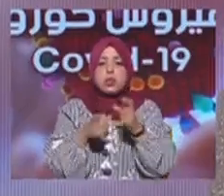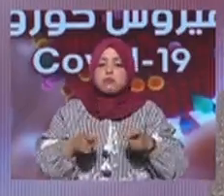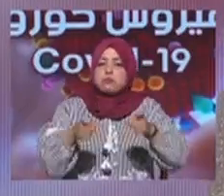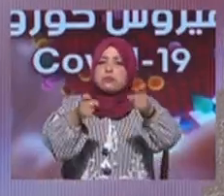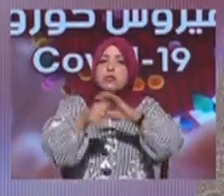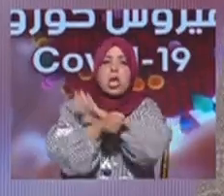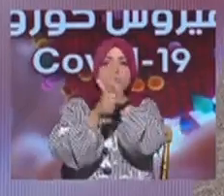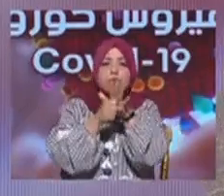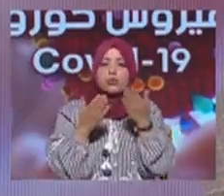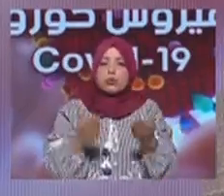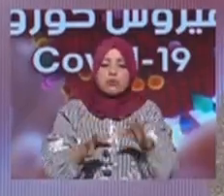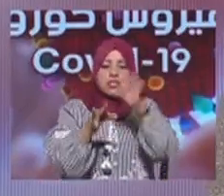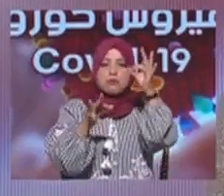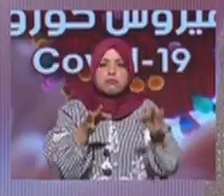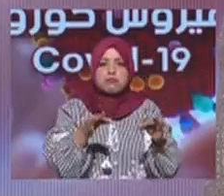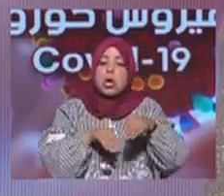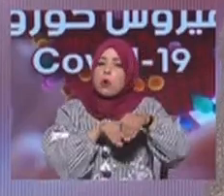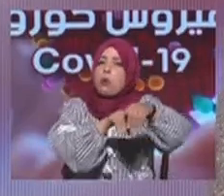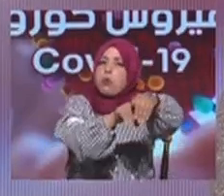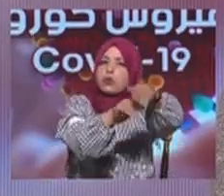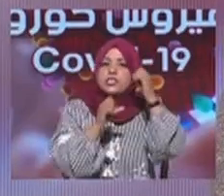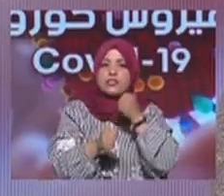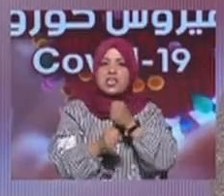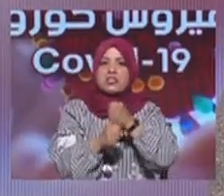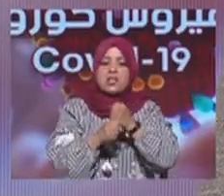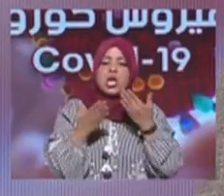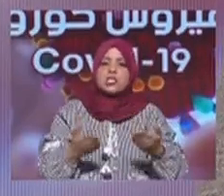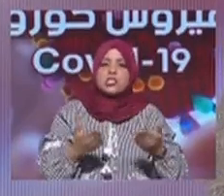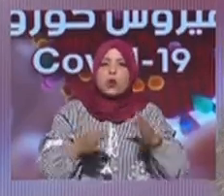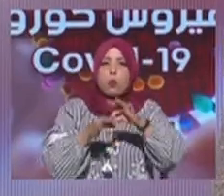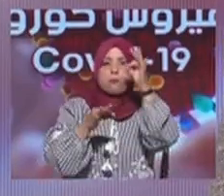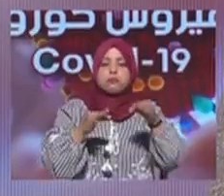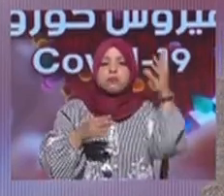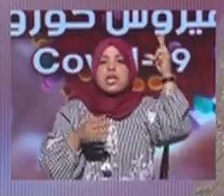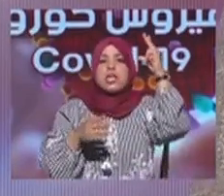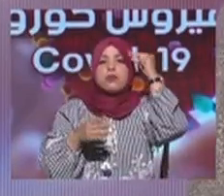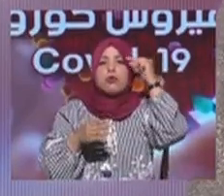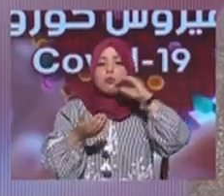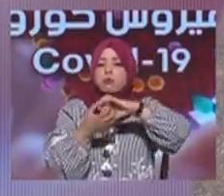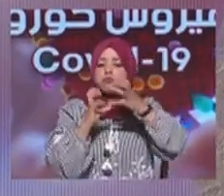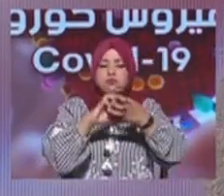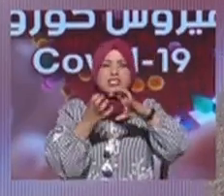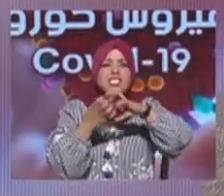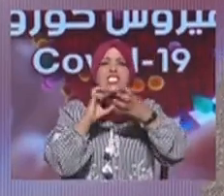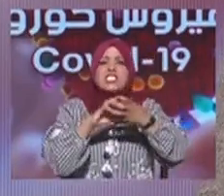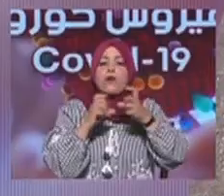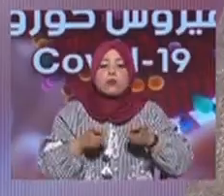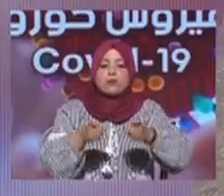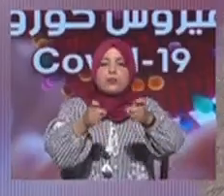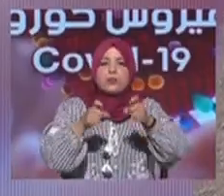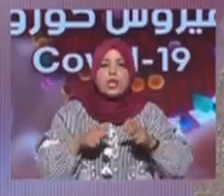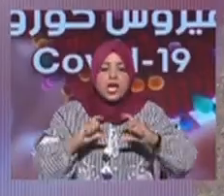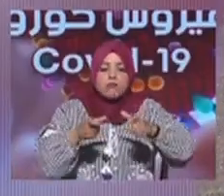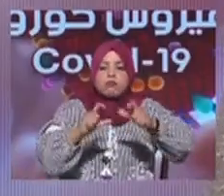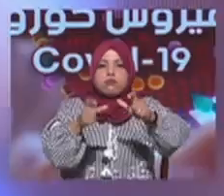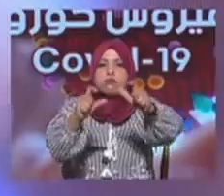شاء الله هما مواصلين في العمل هذايا اللي باش يخلينا نزيد ونفهموا التركيبه نتاع الفيروس هذايا وطريقه العدوى